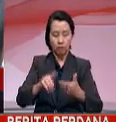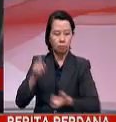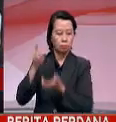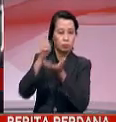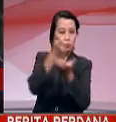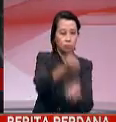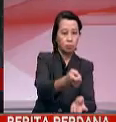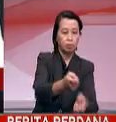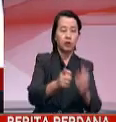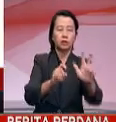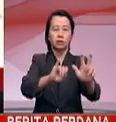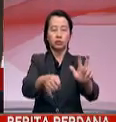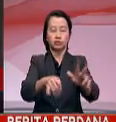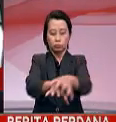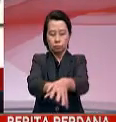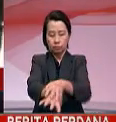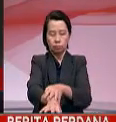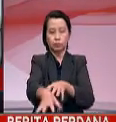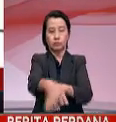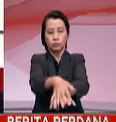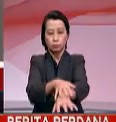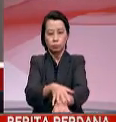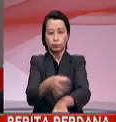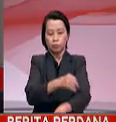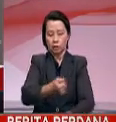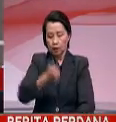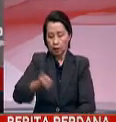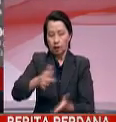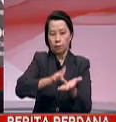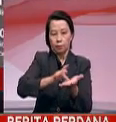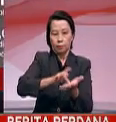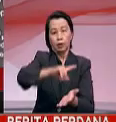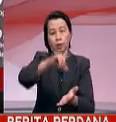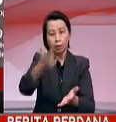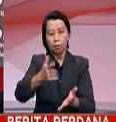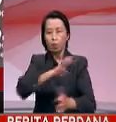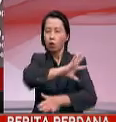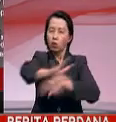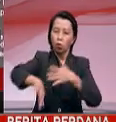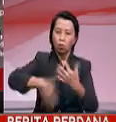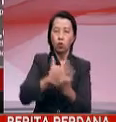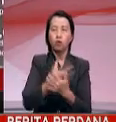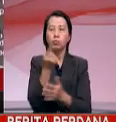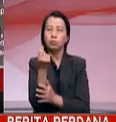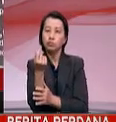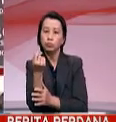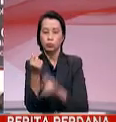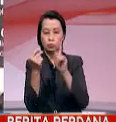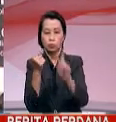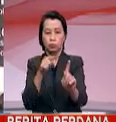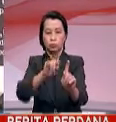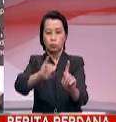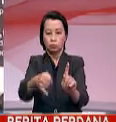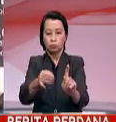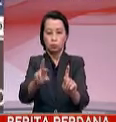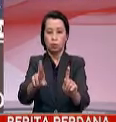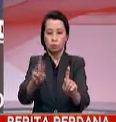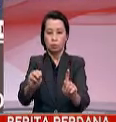menyumbang 3 juta sarung tangan perubatan dan alatan perubatan lain yang keseluruhannya bernilai